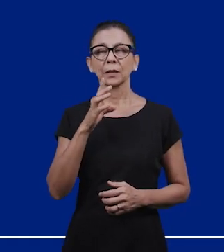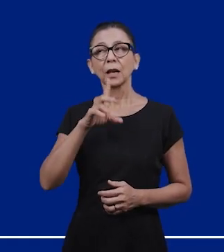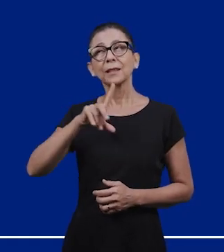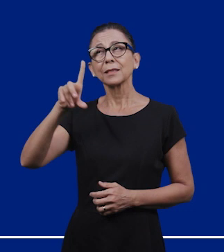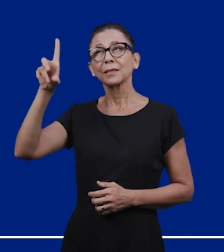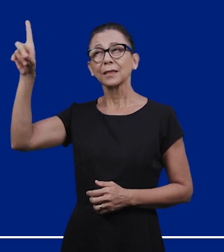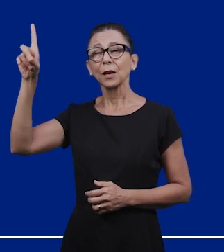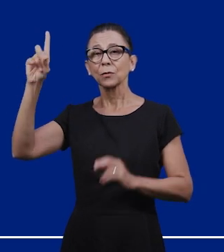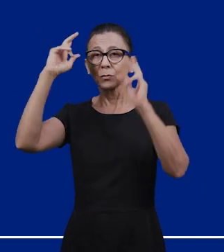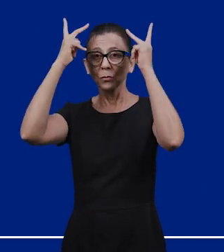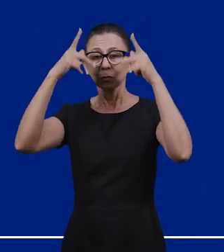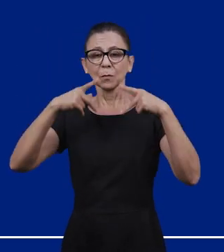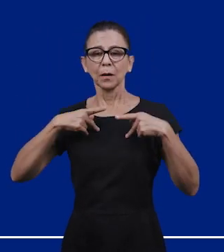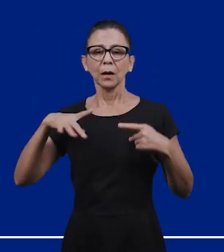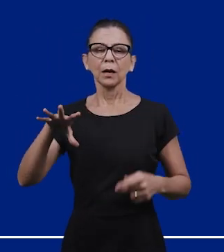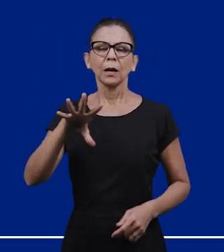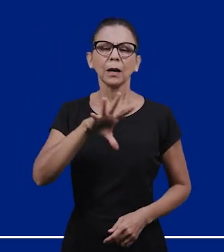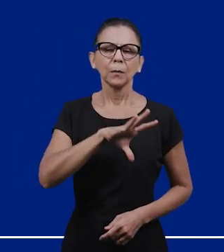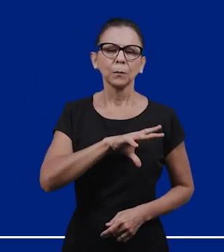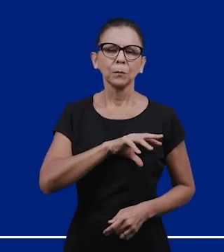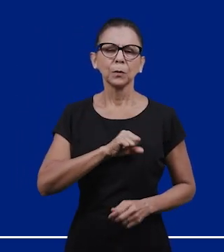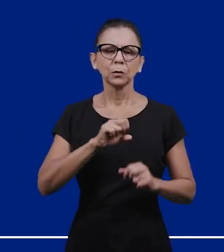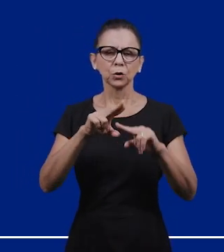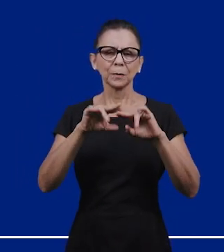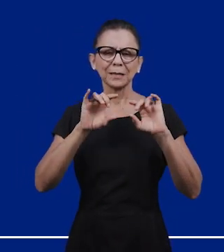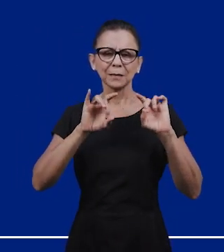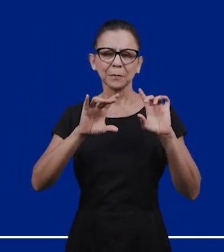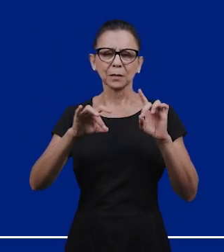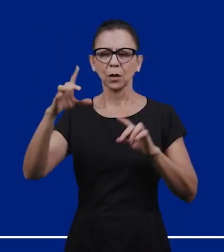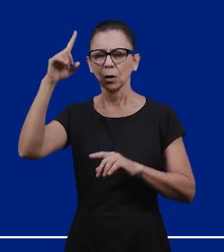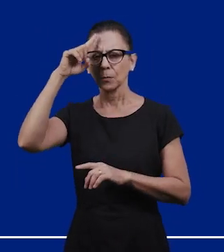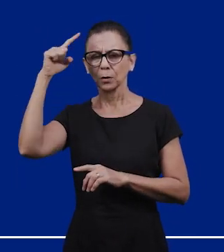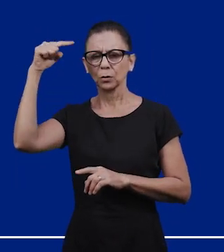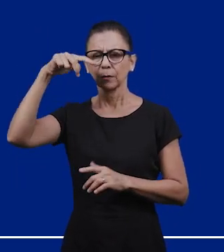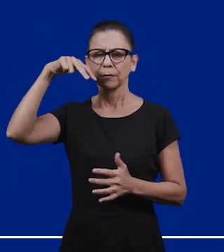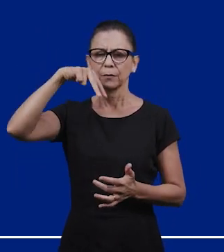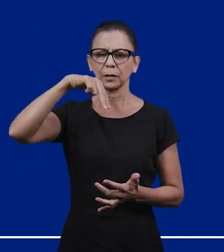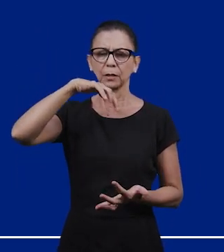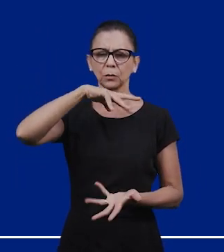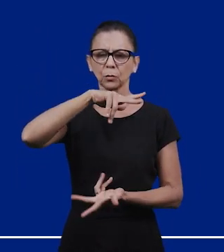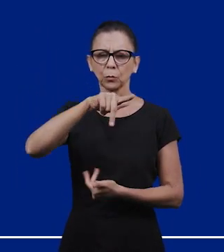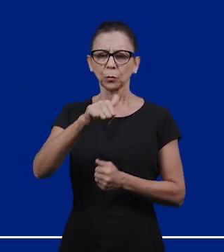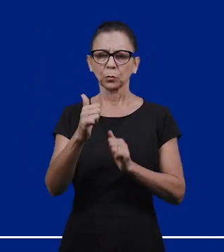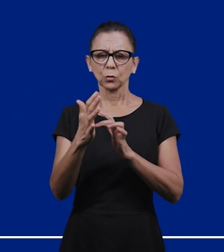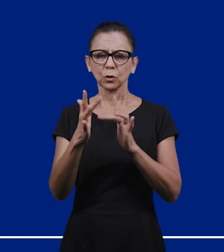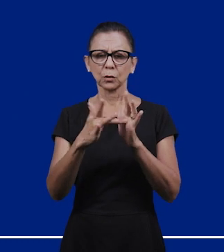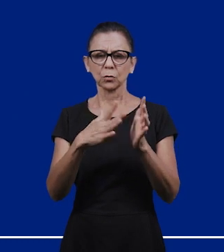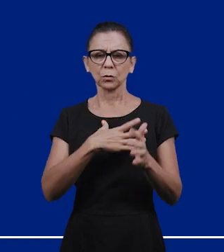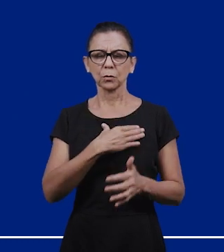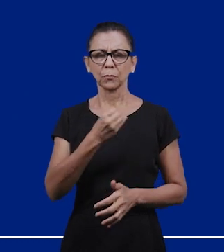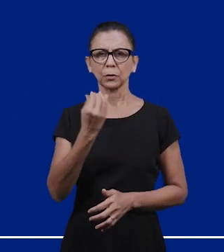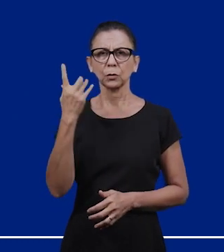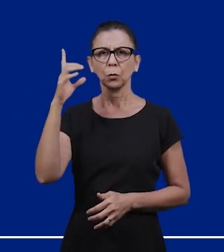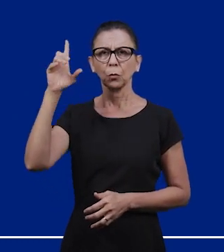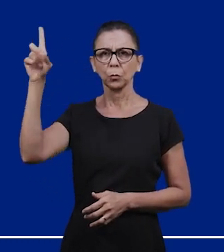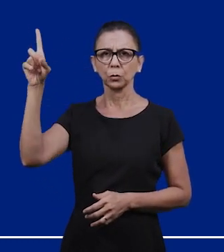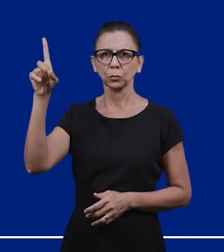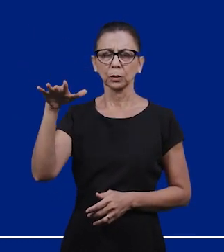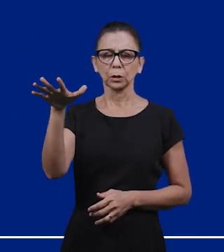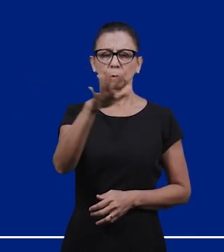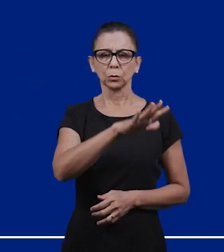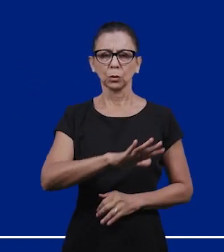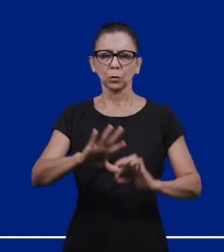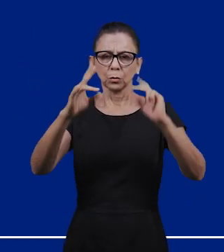« Car Dieu a aimé le monde de telle manière qu'il a donné son Fils unique, afin que tous qui croient en lui